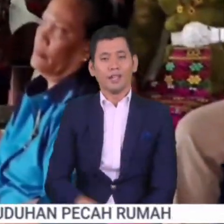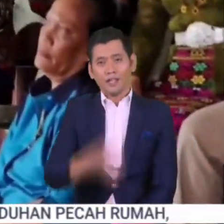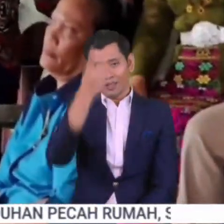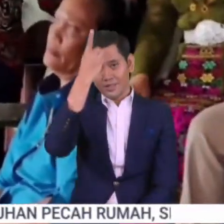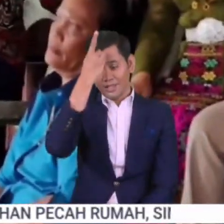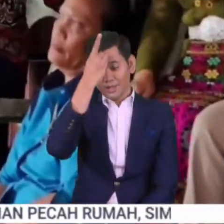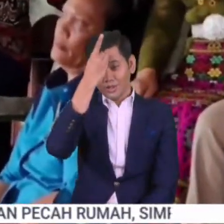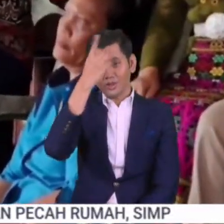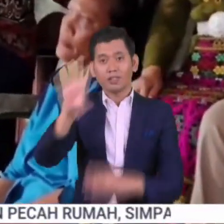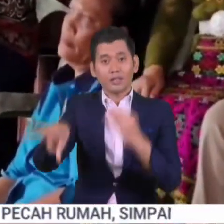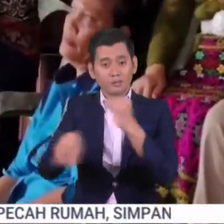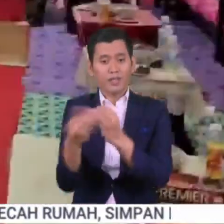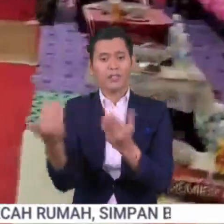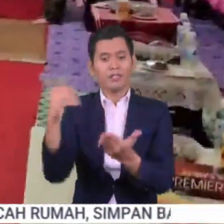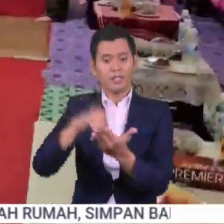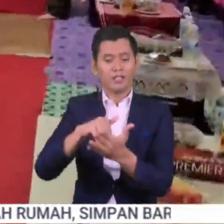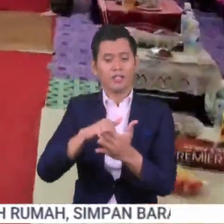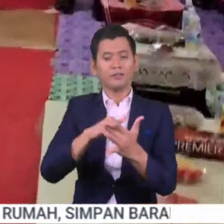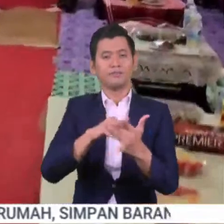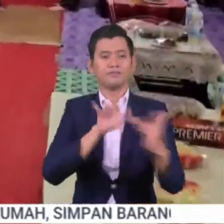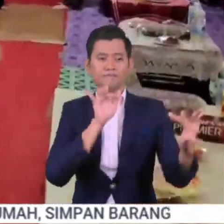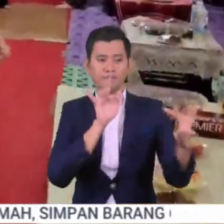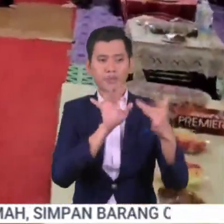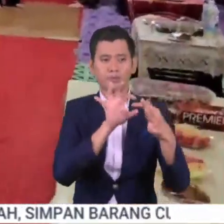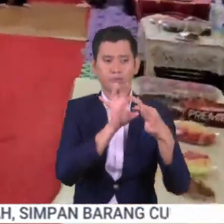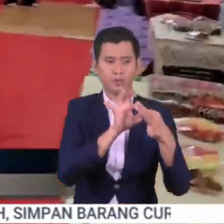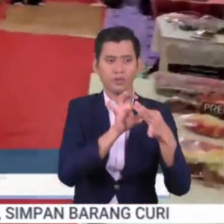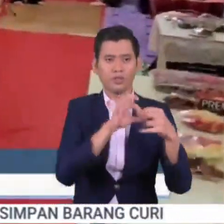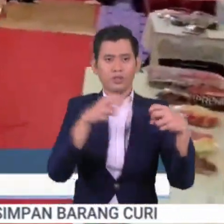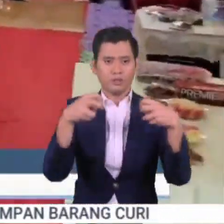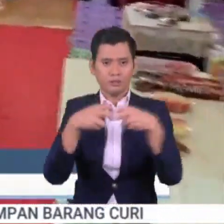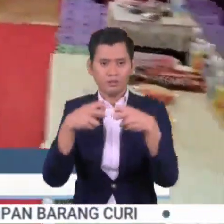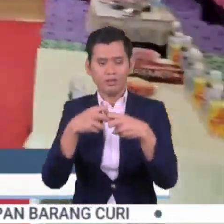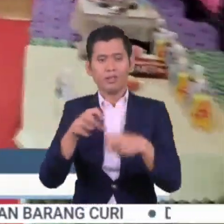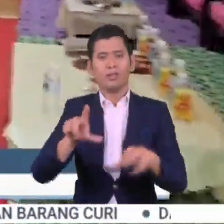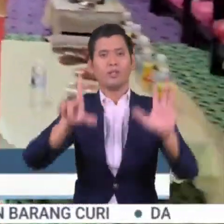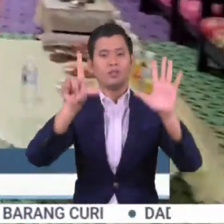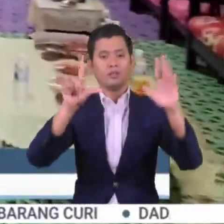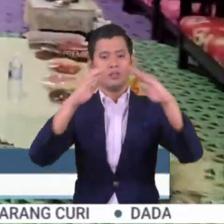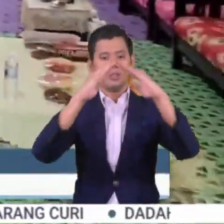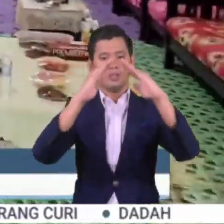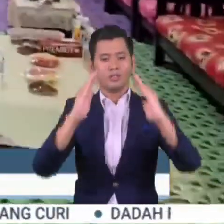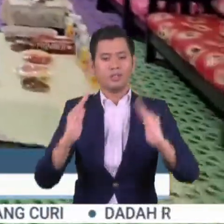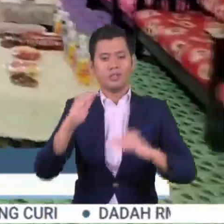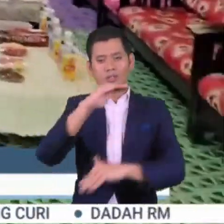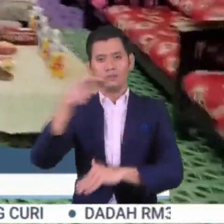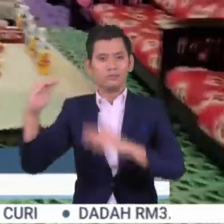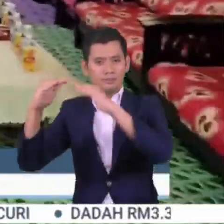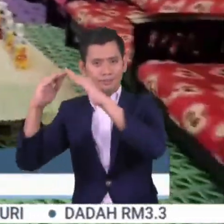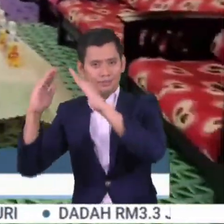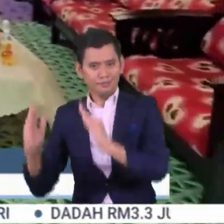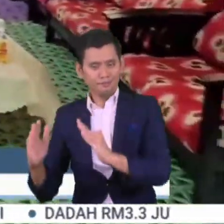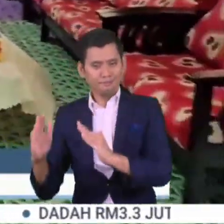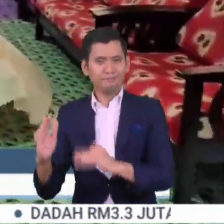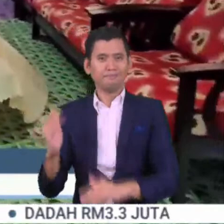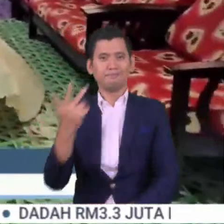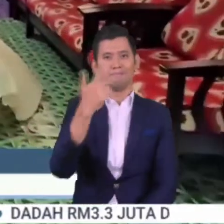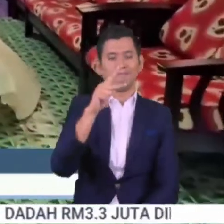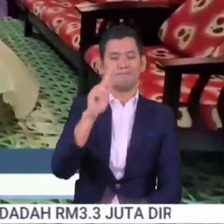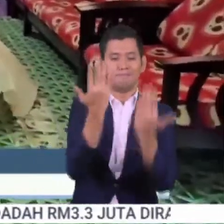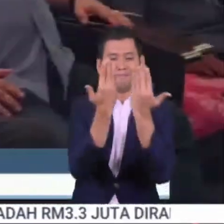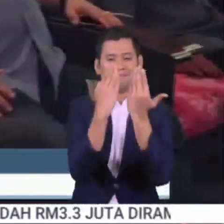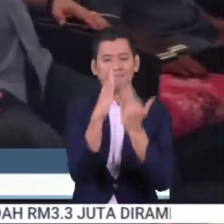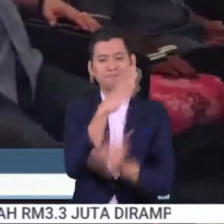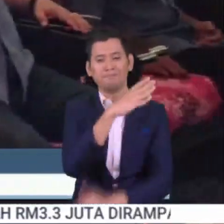Datuk Penuang menambah ia melibatkan penyambungan elektrik kepada 7 buah rumah panjang iaitu Rumah Mekal 13 pintu, Rumah